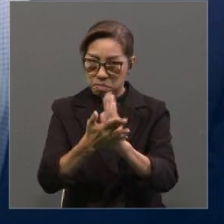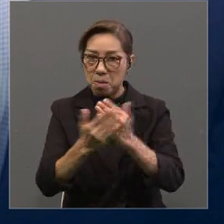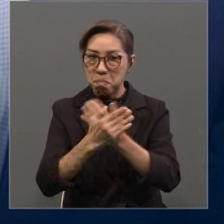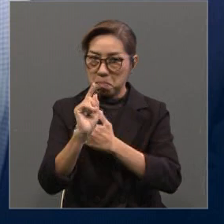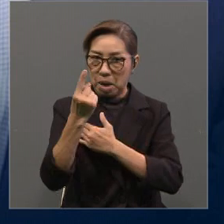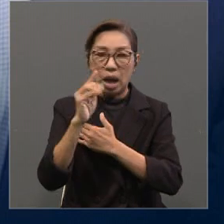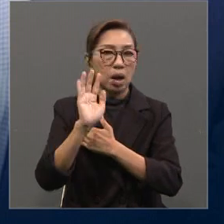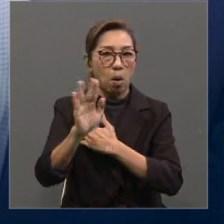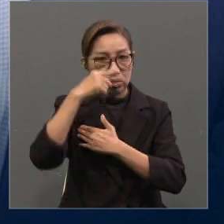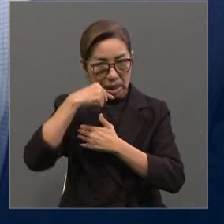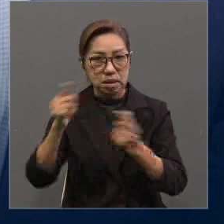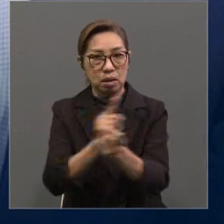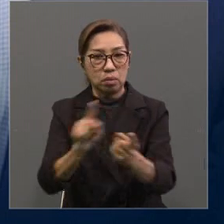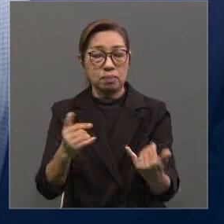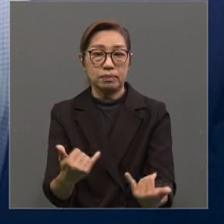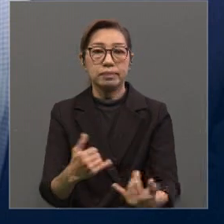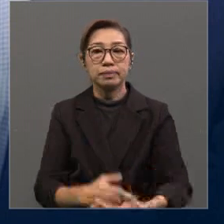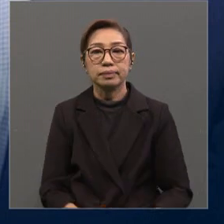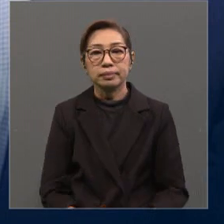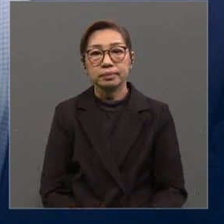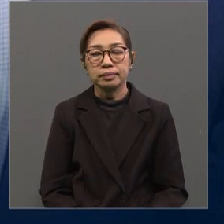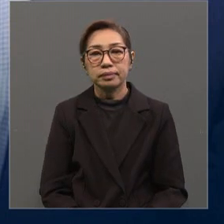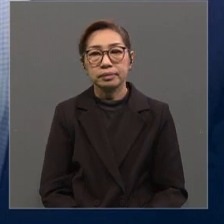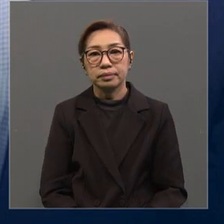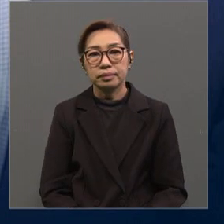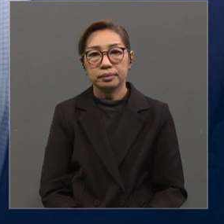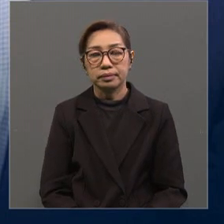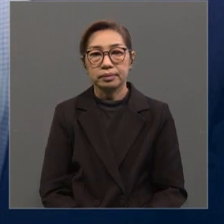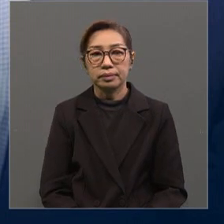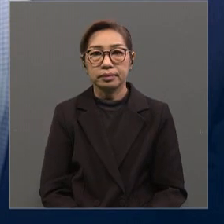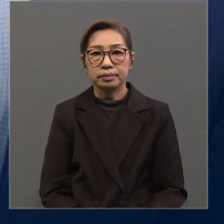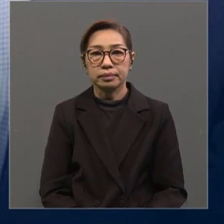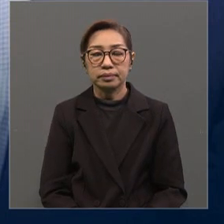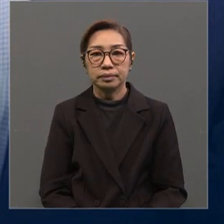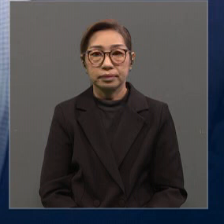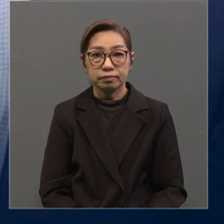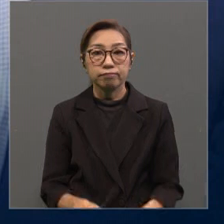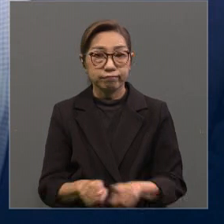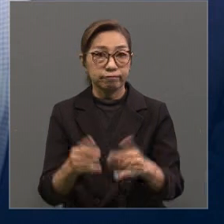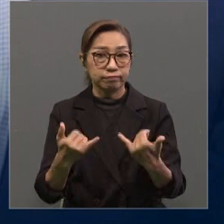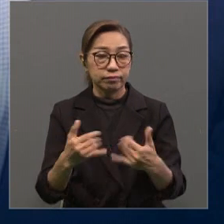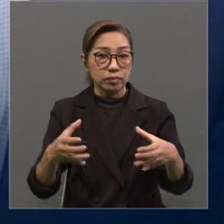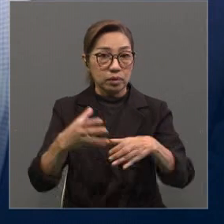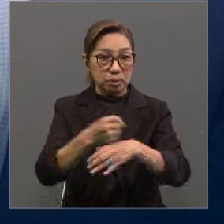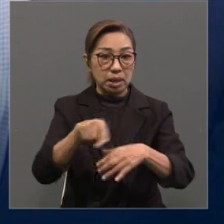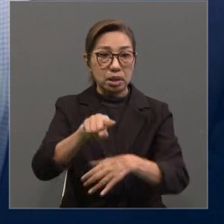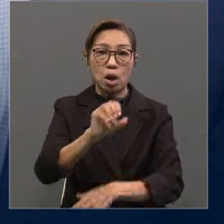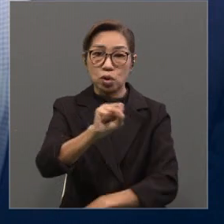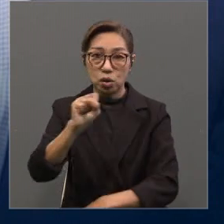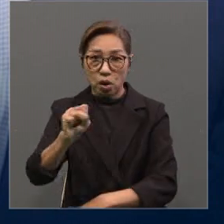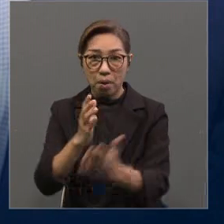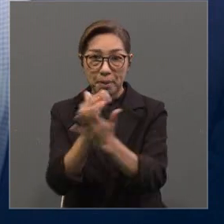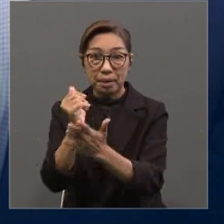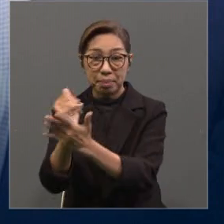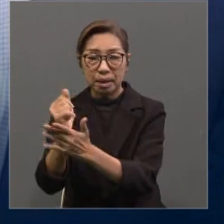ใหญ่ของสังคมไทยค่ะ กลับมาที่พรรคที่ได้ส.ส.ในสมัยนี้หลายพรรคเลยนะคะ